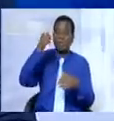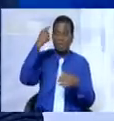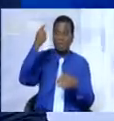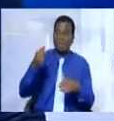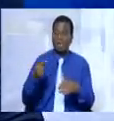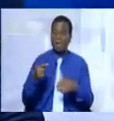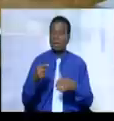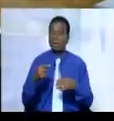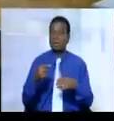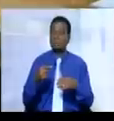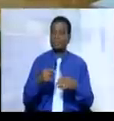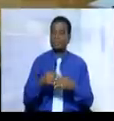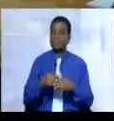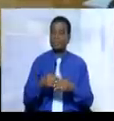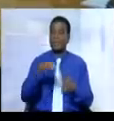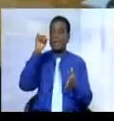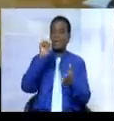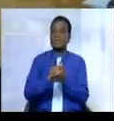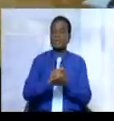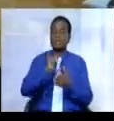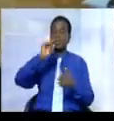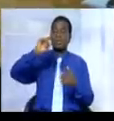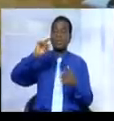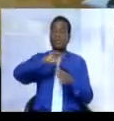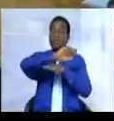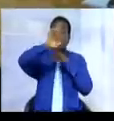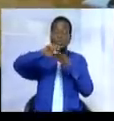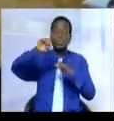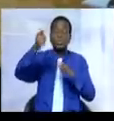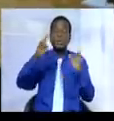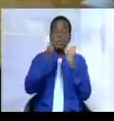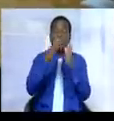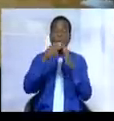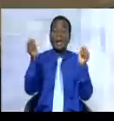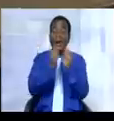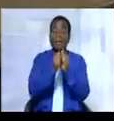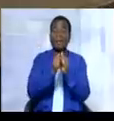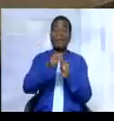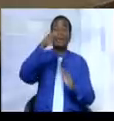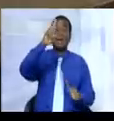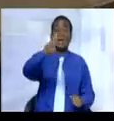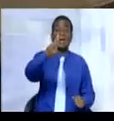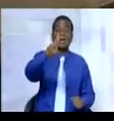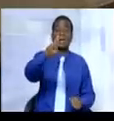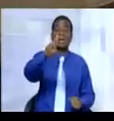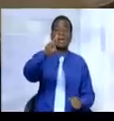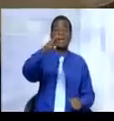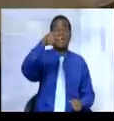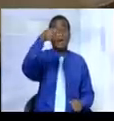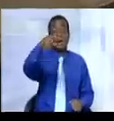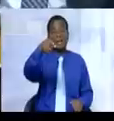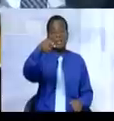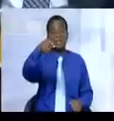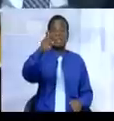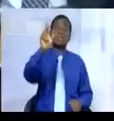compte-rendu. Cette toute première rencontre avec le Rassemblement des Oufouettistes pour la démocratie et la paix, le gouvernement